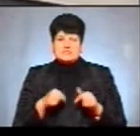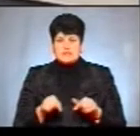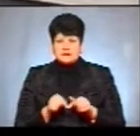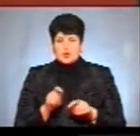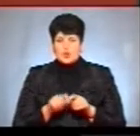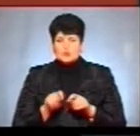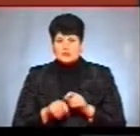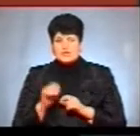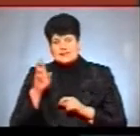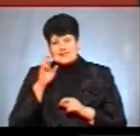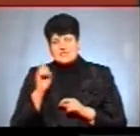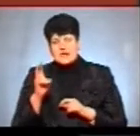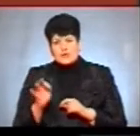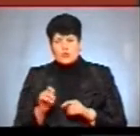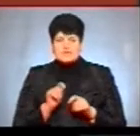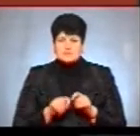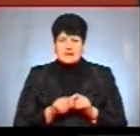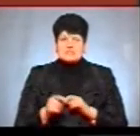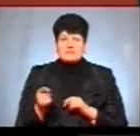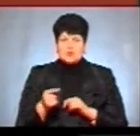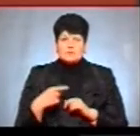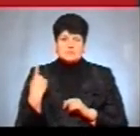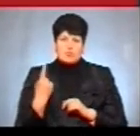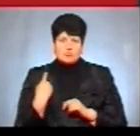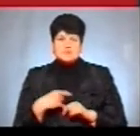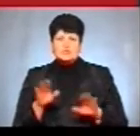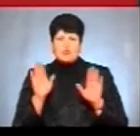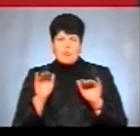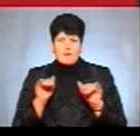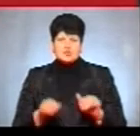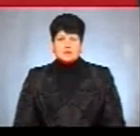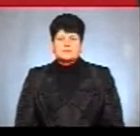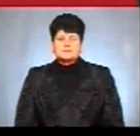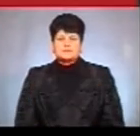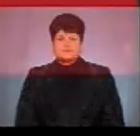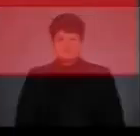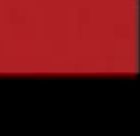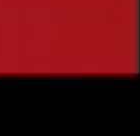Держекоінспекції в Тернопільській області. До побачення. До побачення.